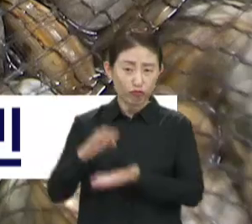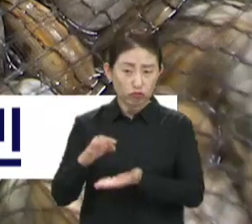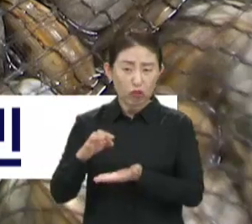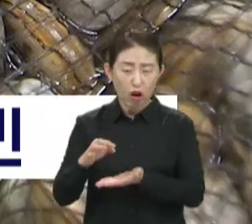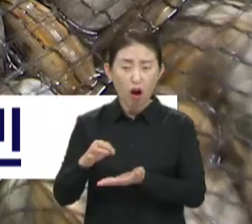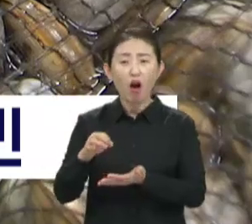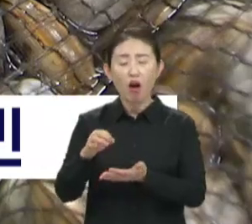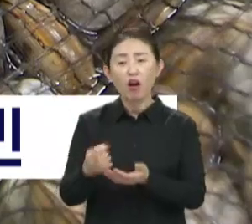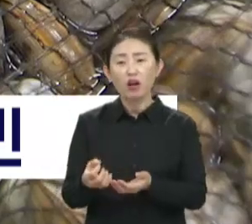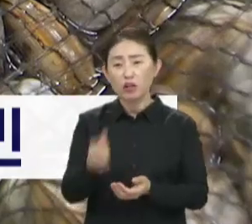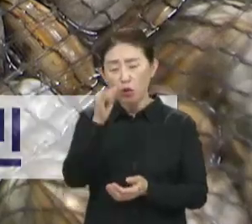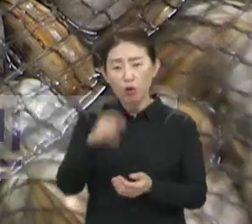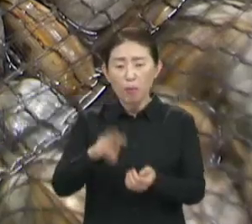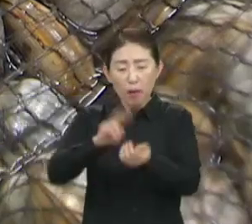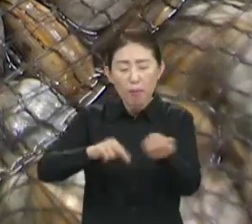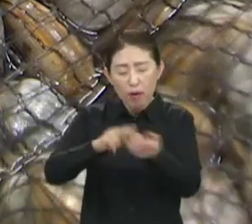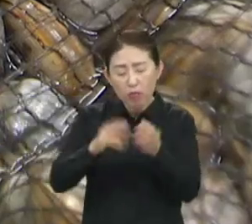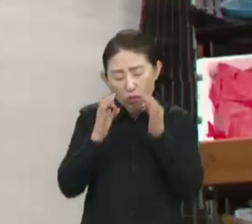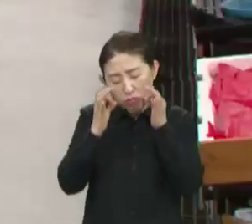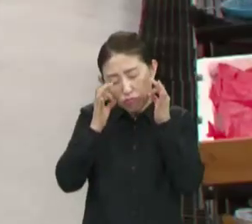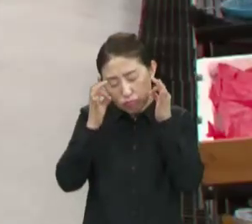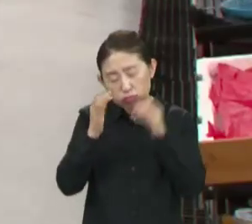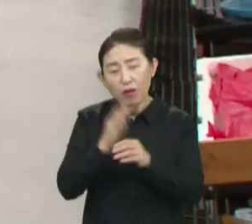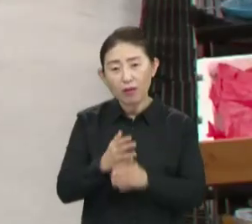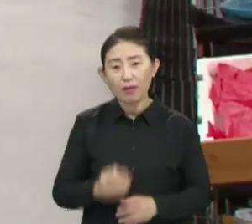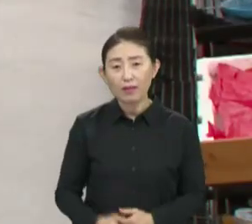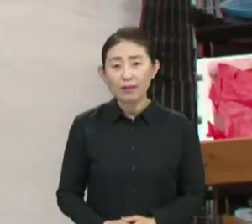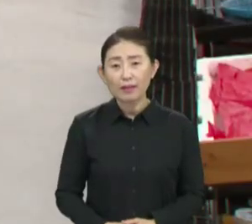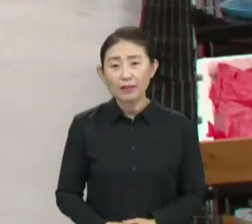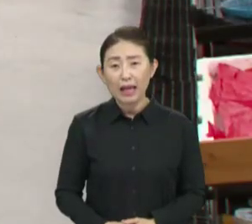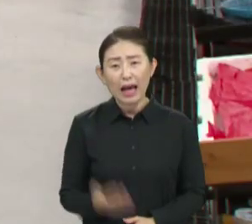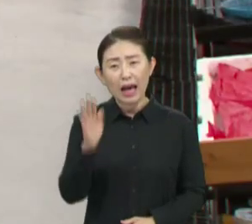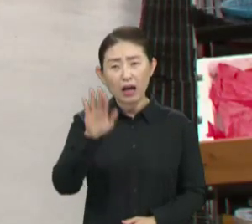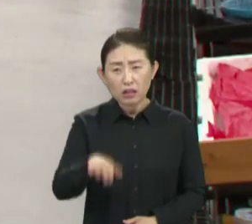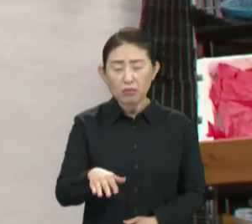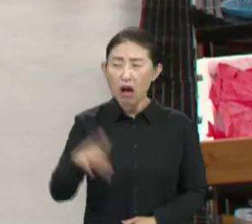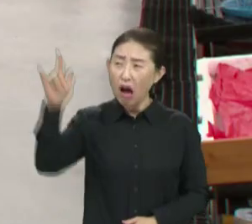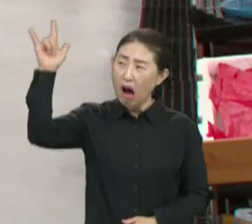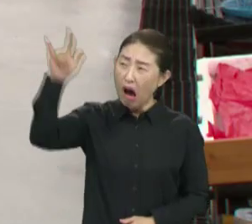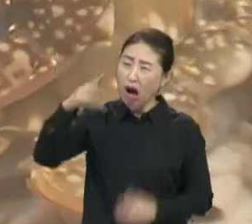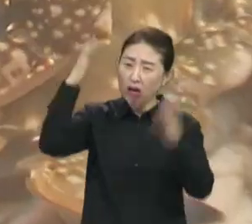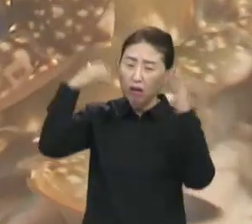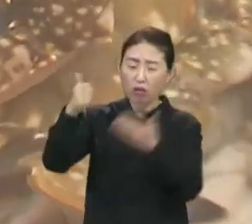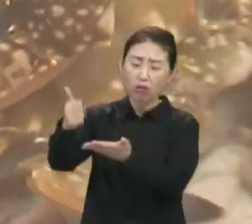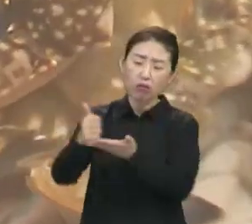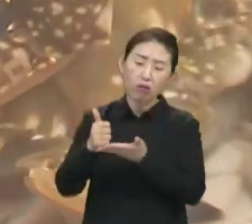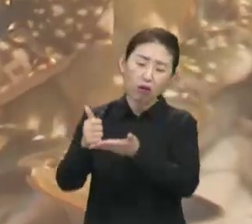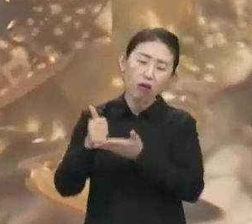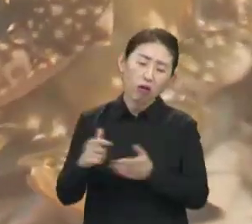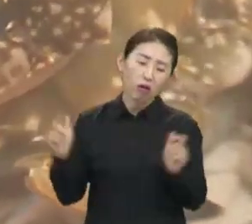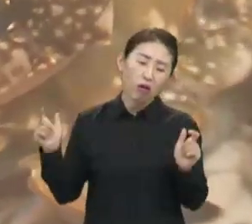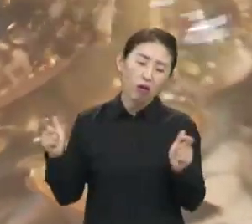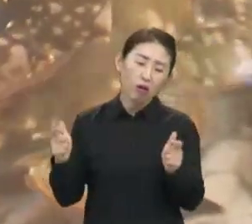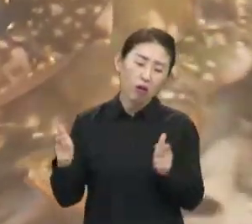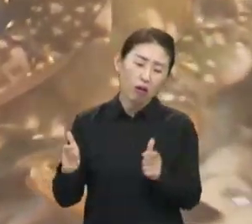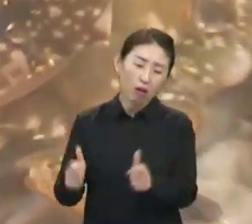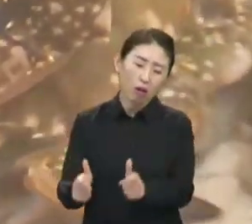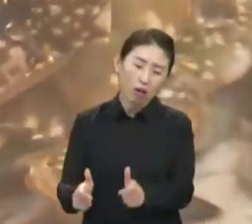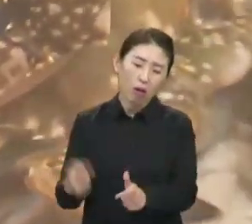행사까지 열면서 매출 확대에 안간힘을 쓰고 있습니다. 하지만 계속되는 폭염에 손님들이 좀처럼 늘지 않아